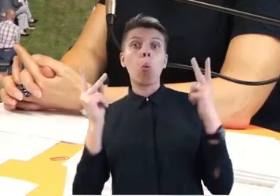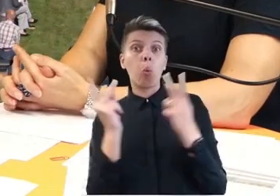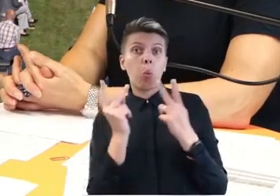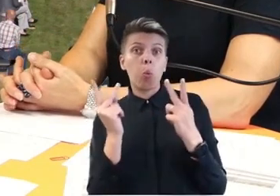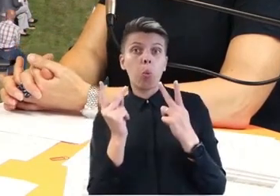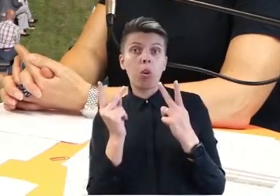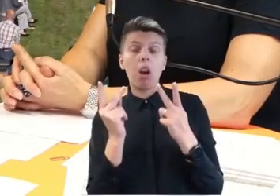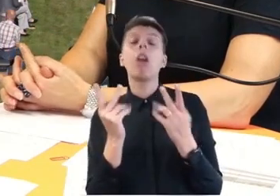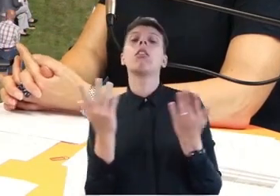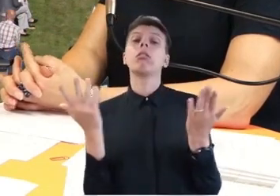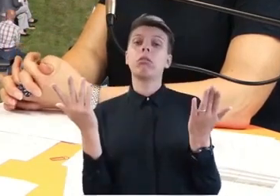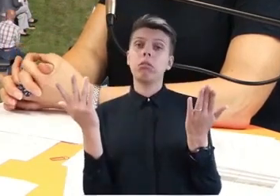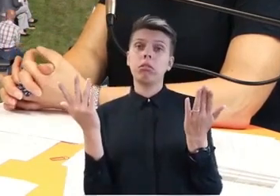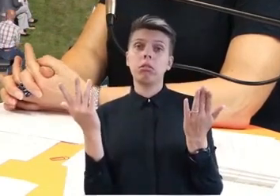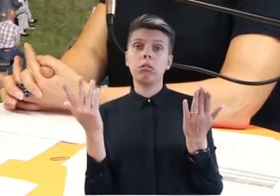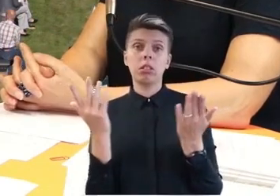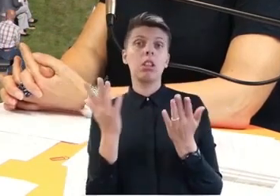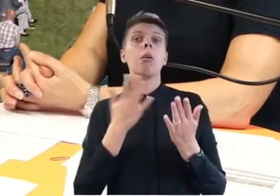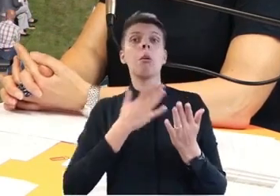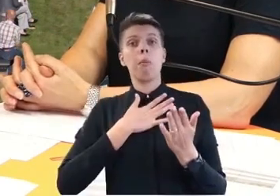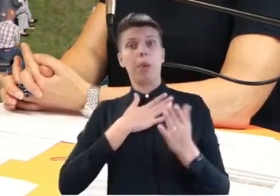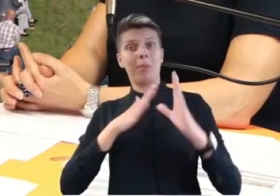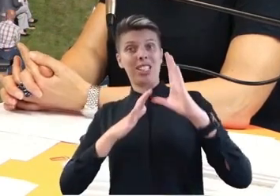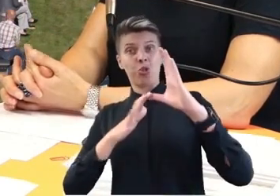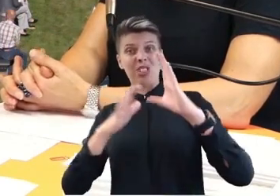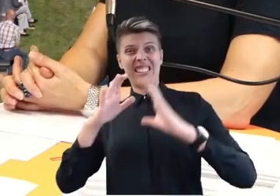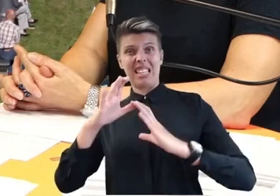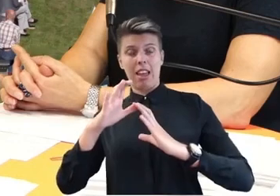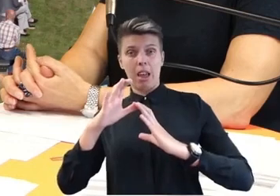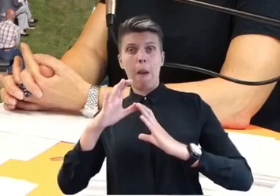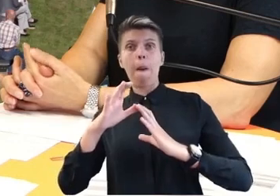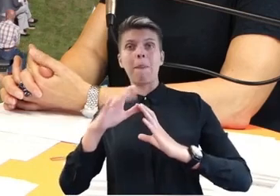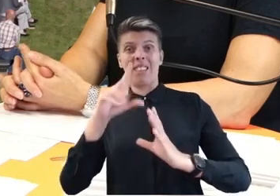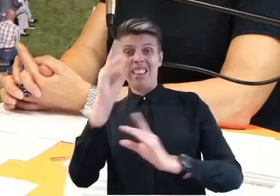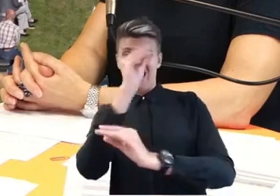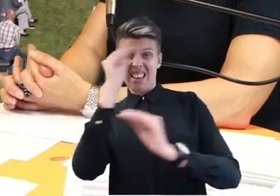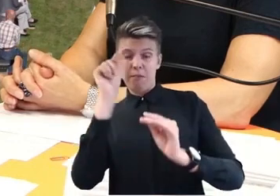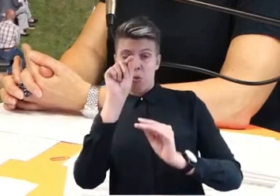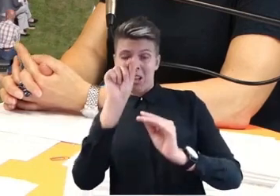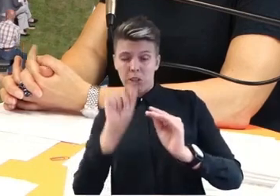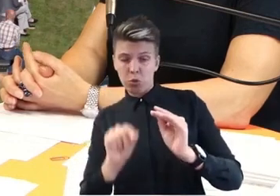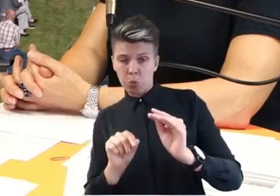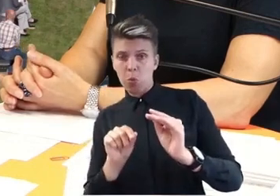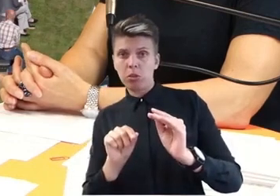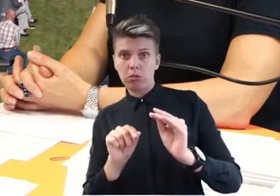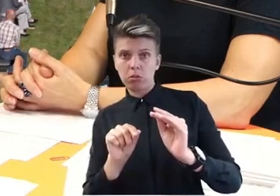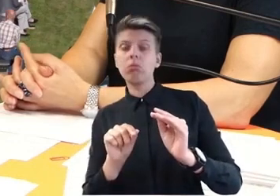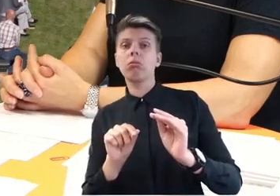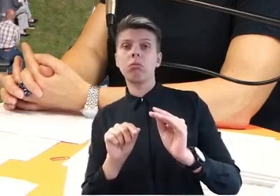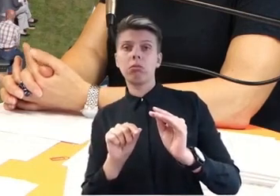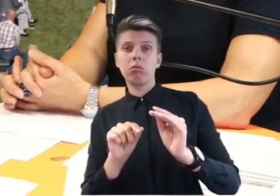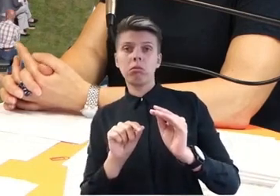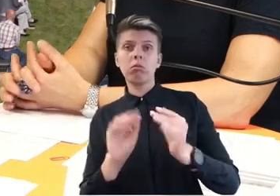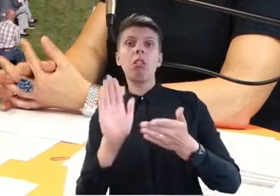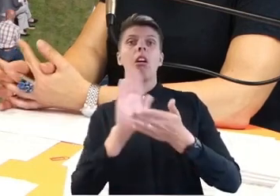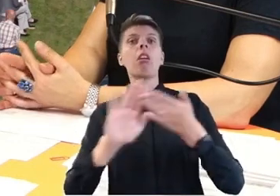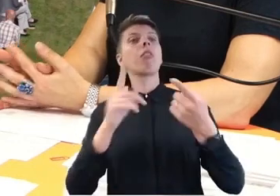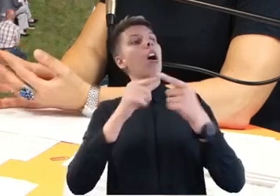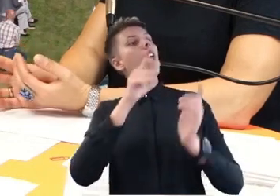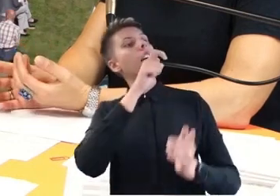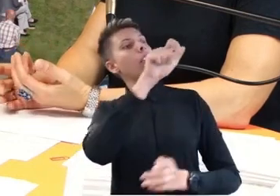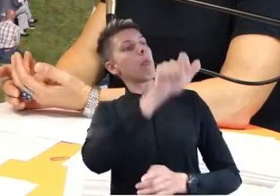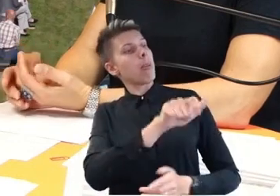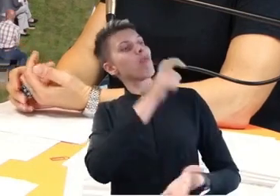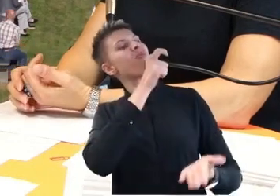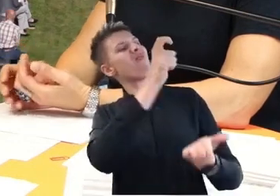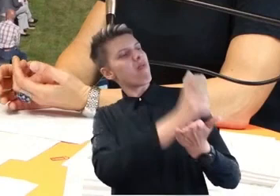informationen im system sehr komplex sehr beliebig an denjenigen zu streiten der dafür zuständig